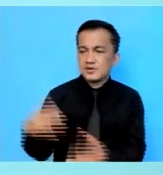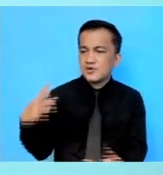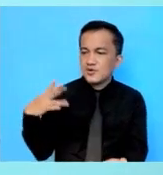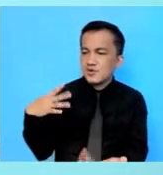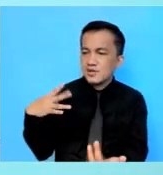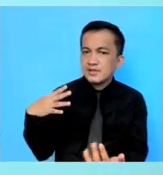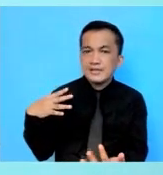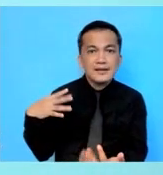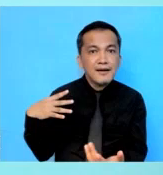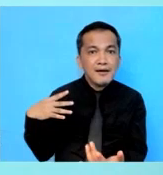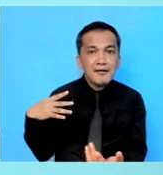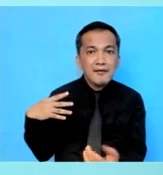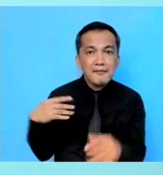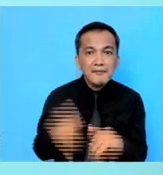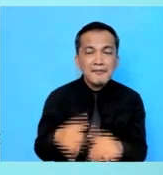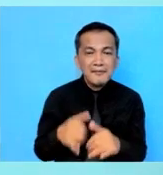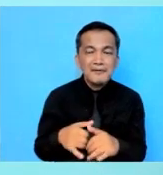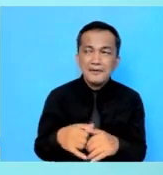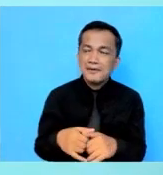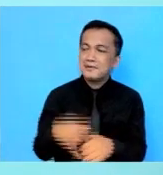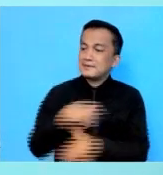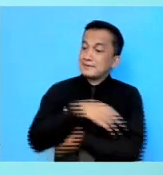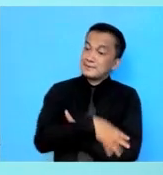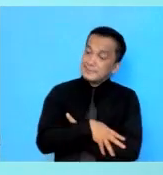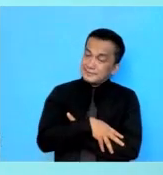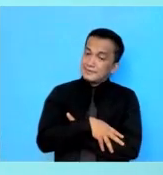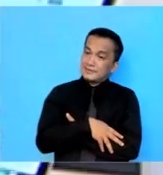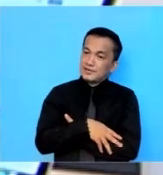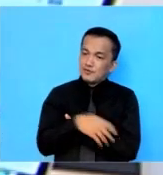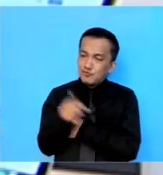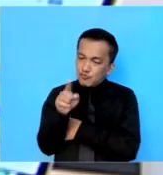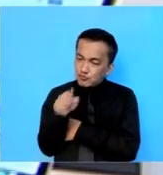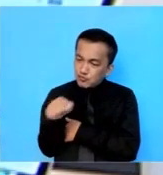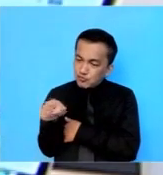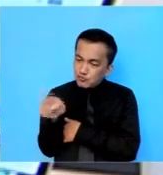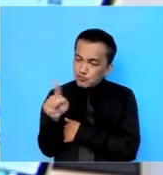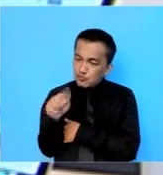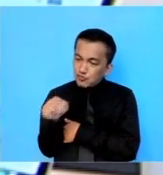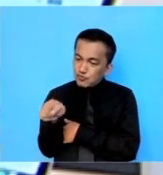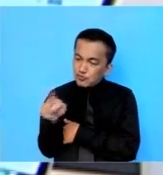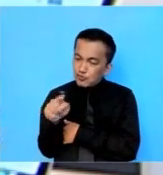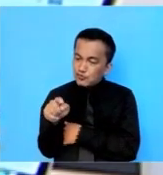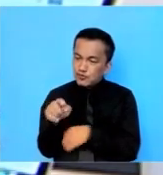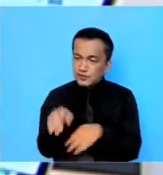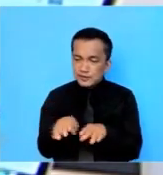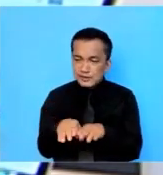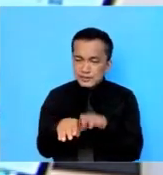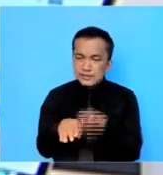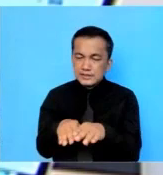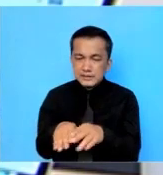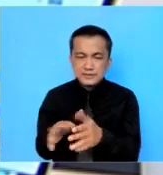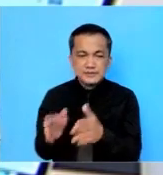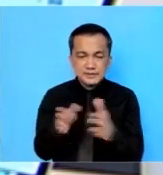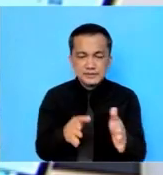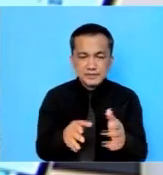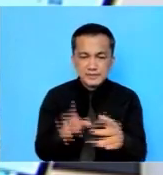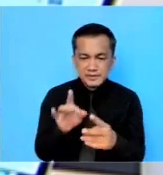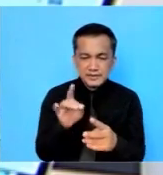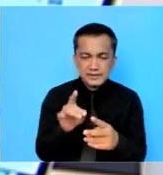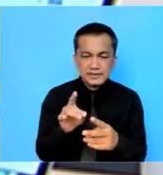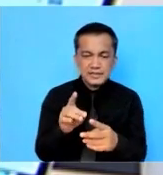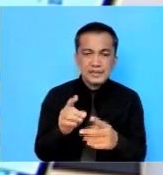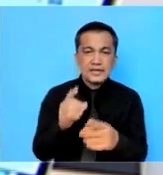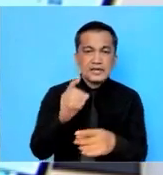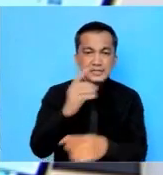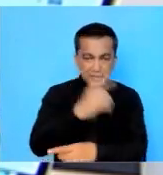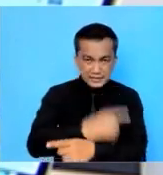andito pa rin tayo sa step 2 at ayan, loading pa rin. Sa step 3, pipili ka dito ng oras at araw na pupunta ka sa